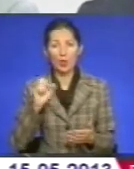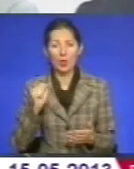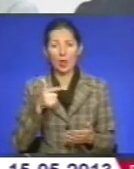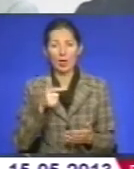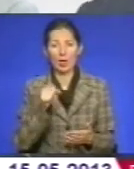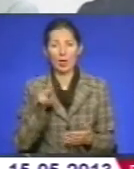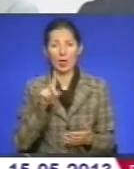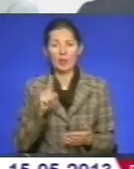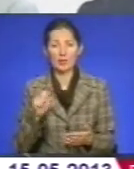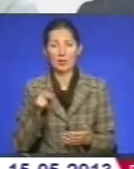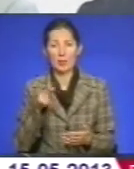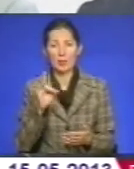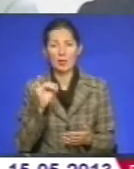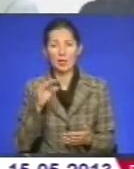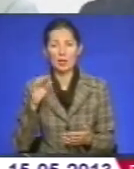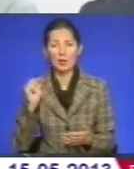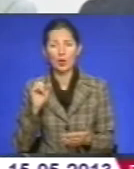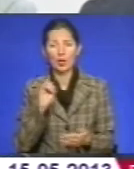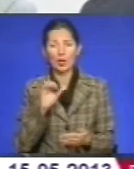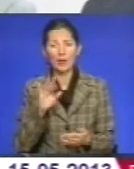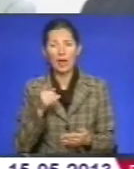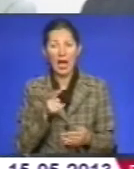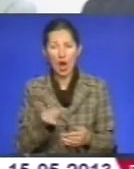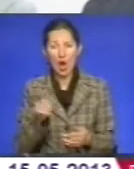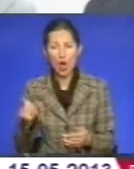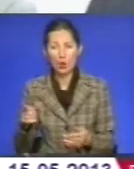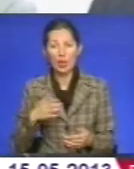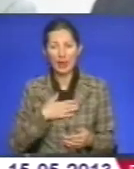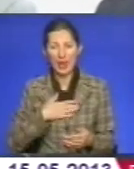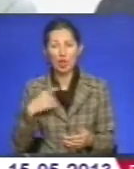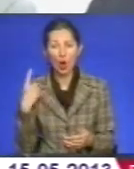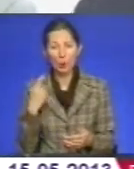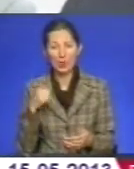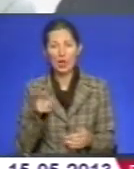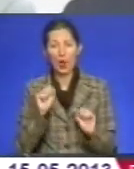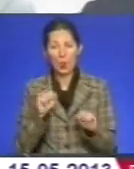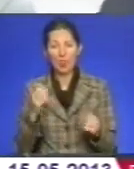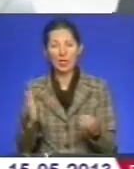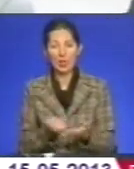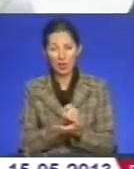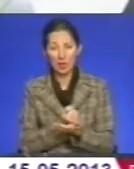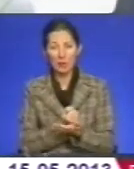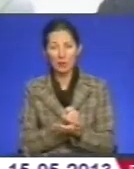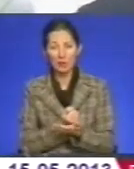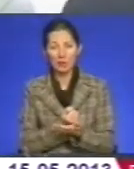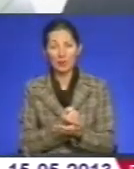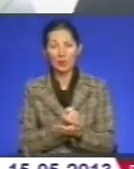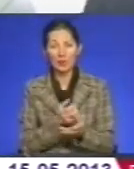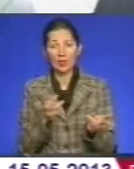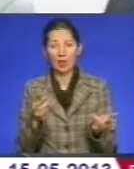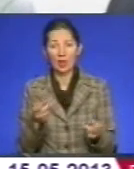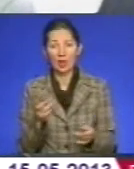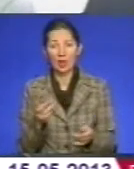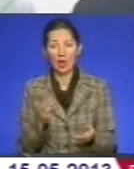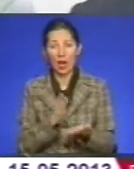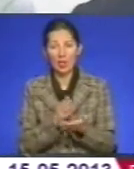і Крижовочук, Іванчиківське, це люди, скажімо, нашої області, їх можна знайти і шукати, то ті люди, які працюють десь